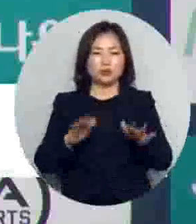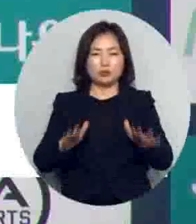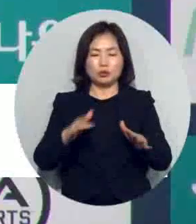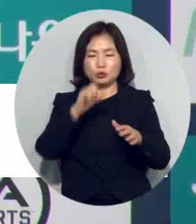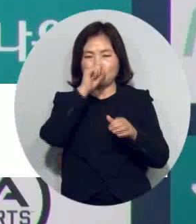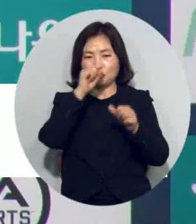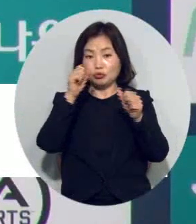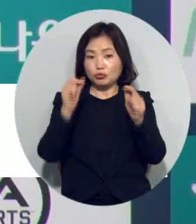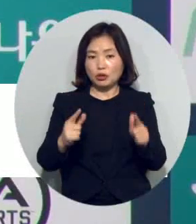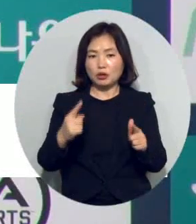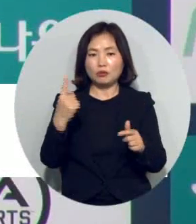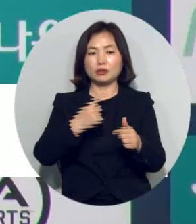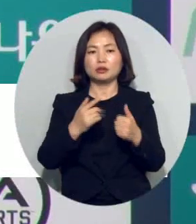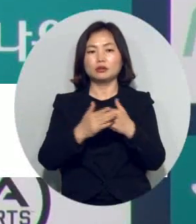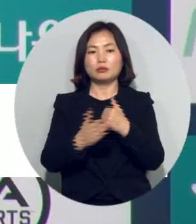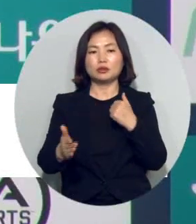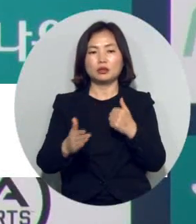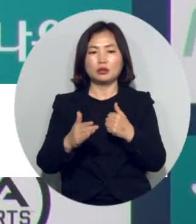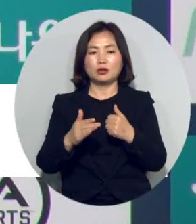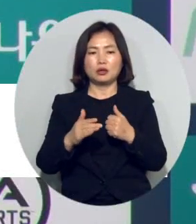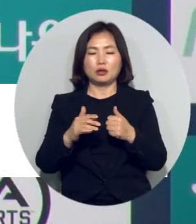좋은 찬스가 왔기 때문에